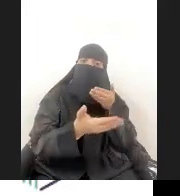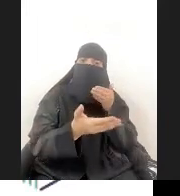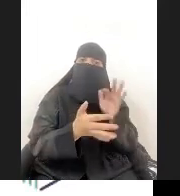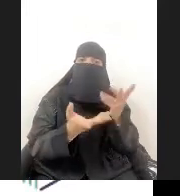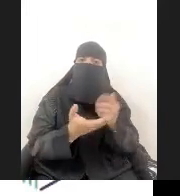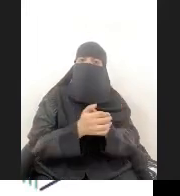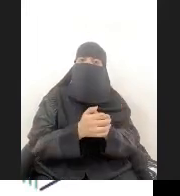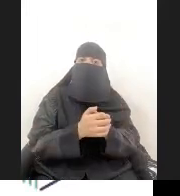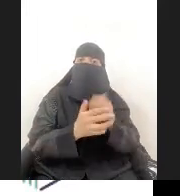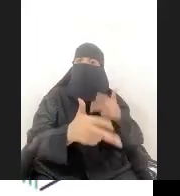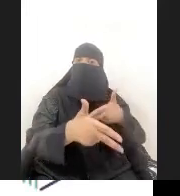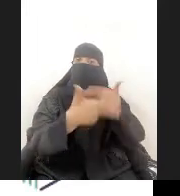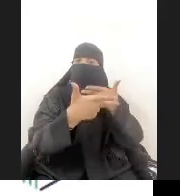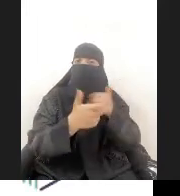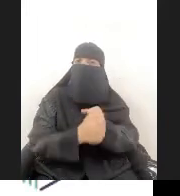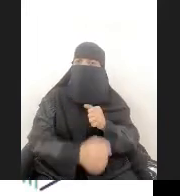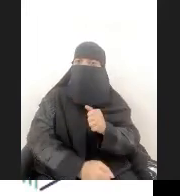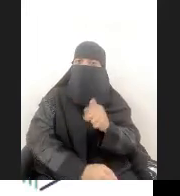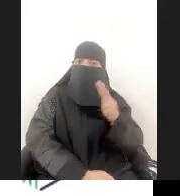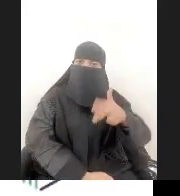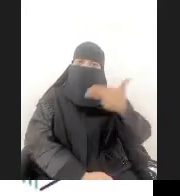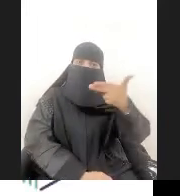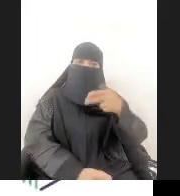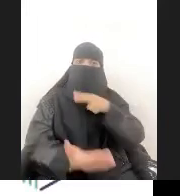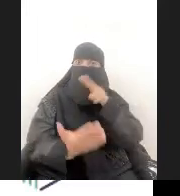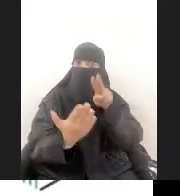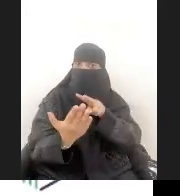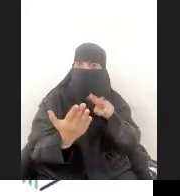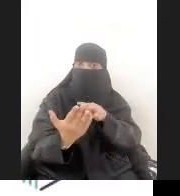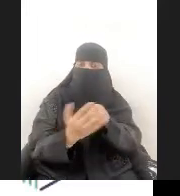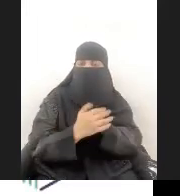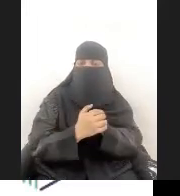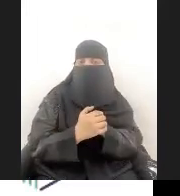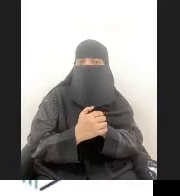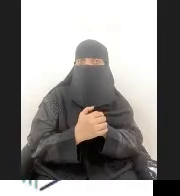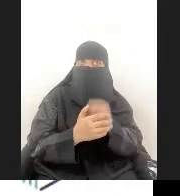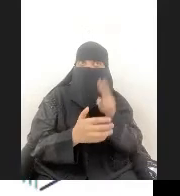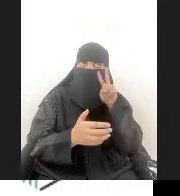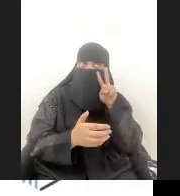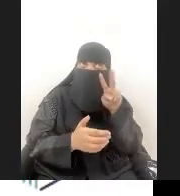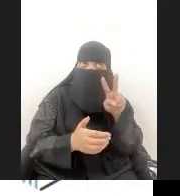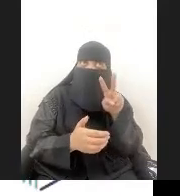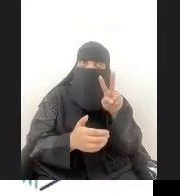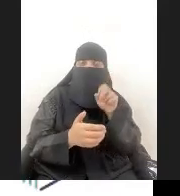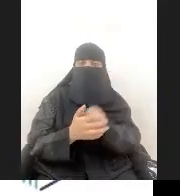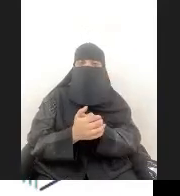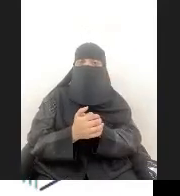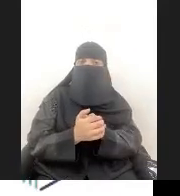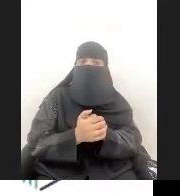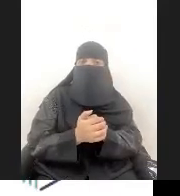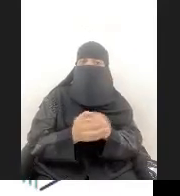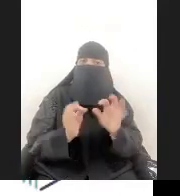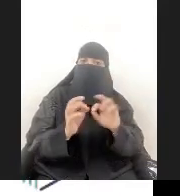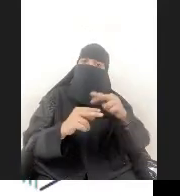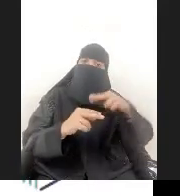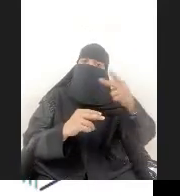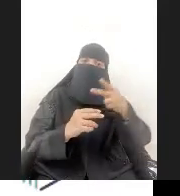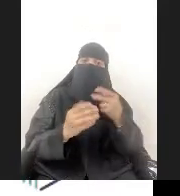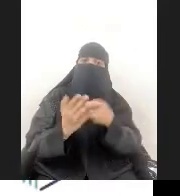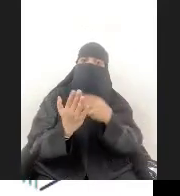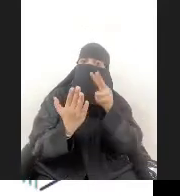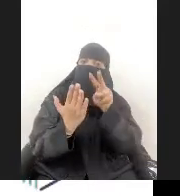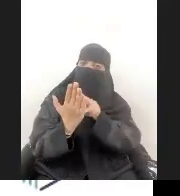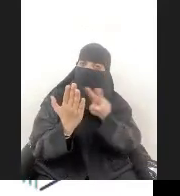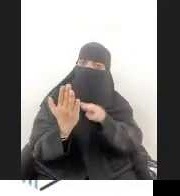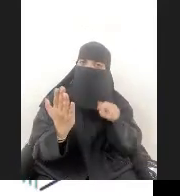مثلا، ممكن أعطيه يقرأه يكتفي. لكن لو أقول أشرح عملية القسمة ودورة الماء في الطبيعة ربما يحتاج فيديو لأن فيه